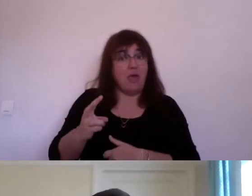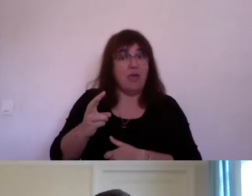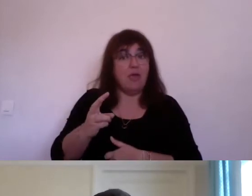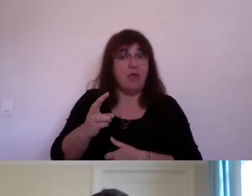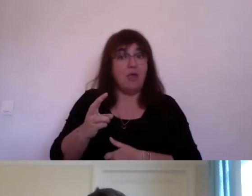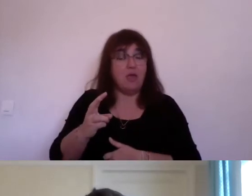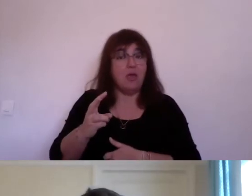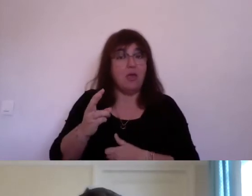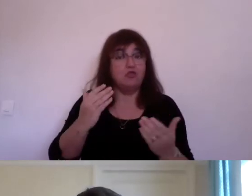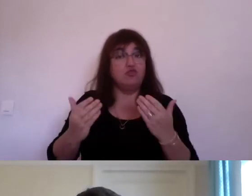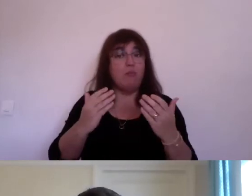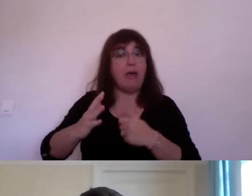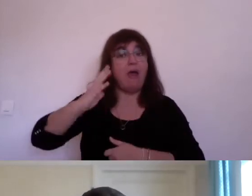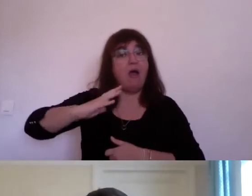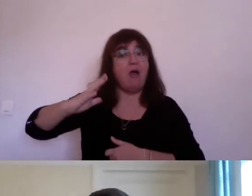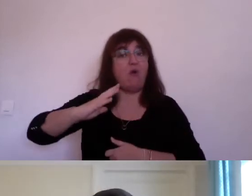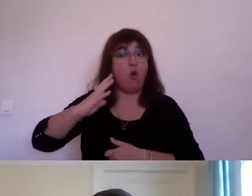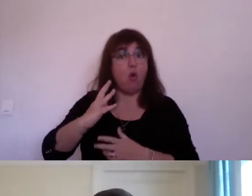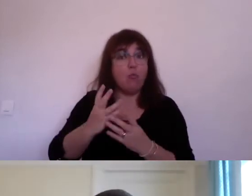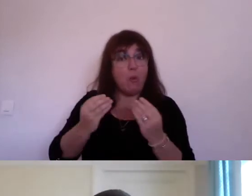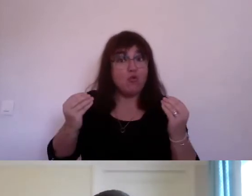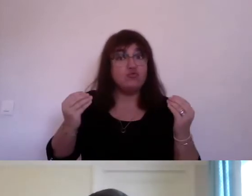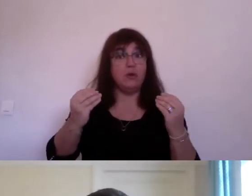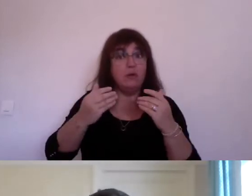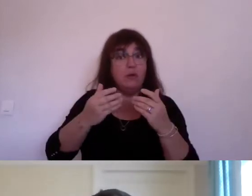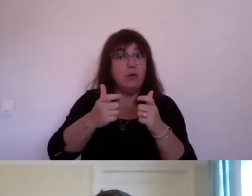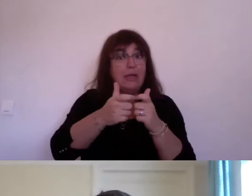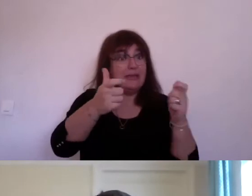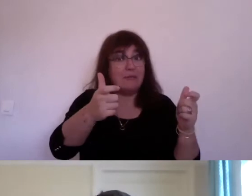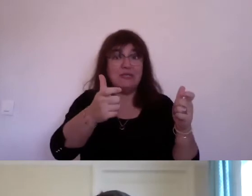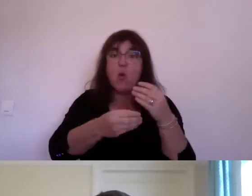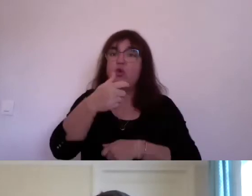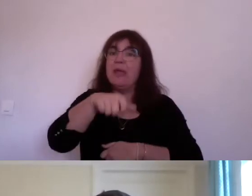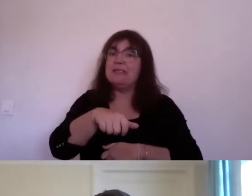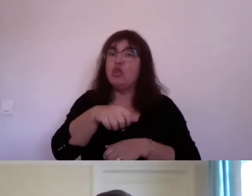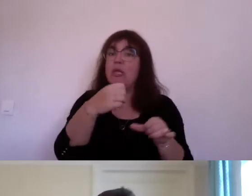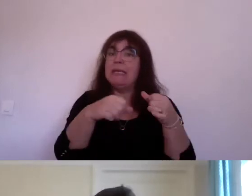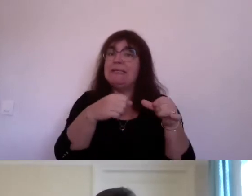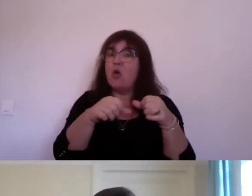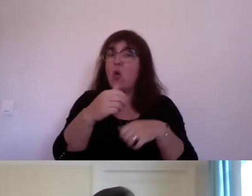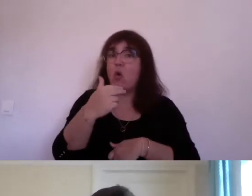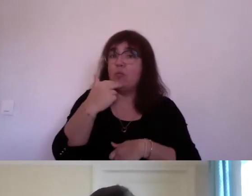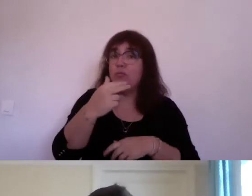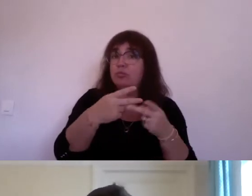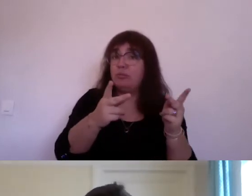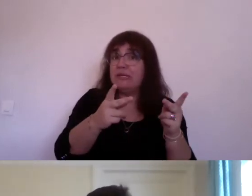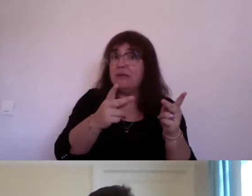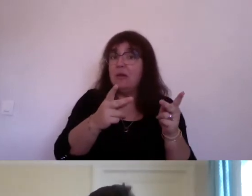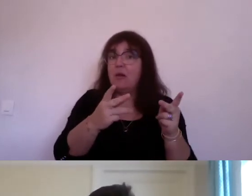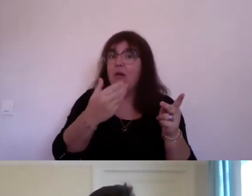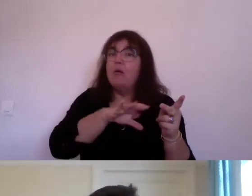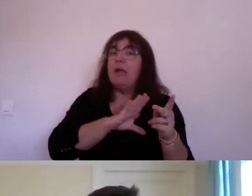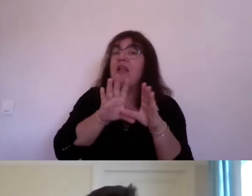premier confinement, beaucoup de patients, beaucoup de résidents plutôt, voilà, ne pouvaient pas voir leur famille. Et donc, les